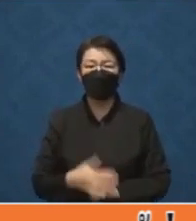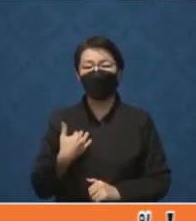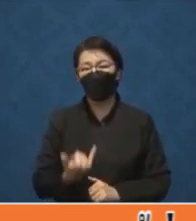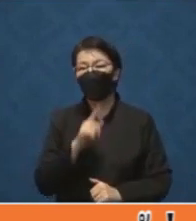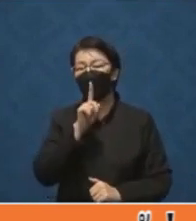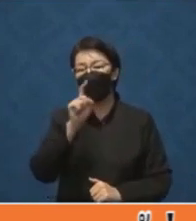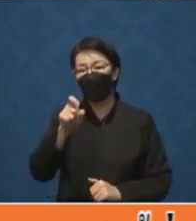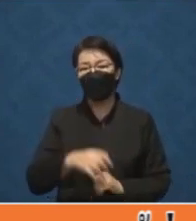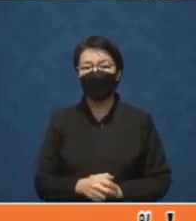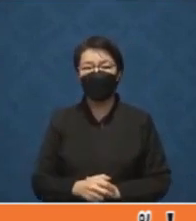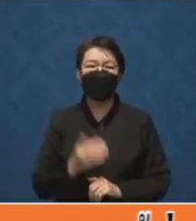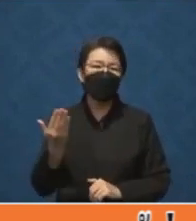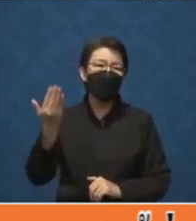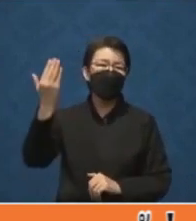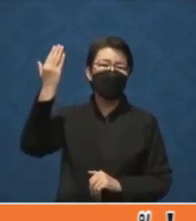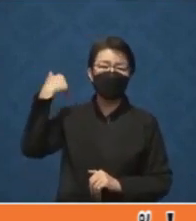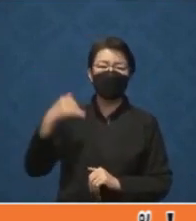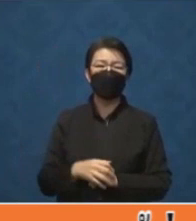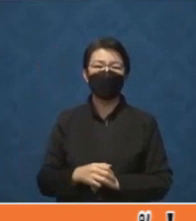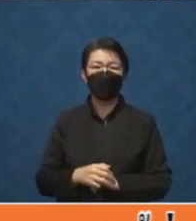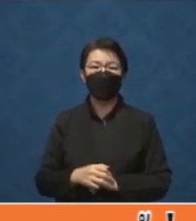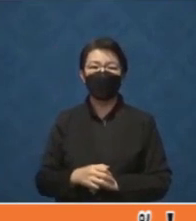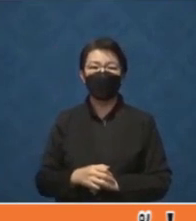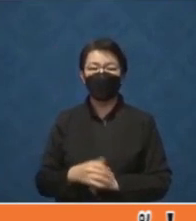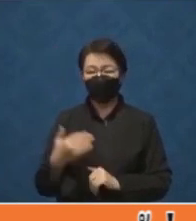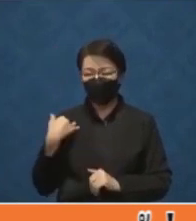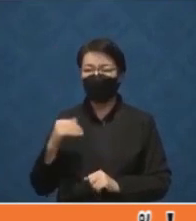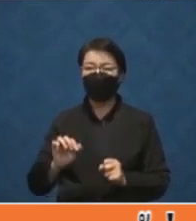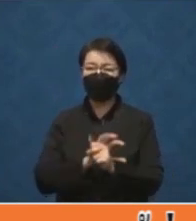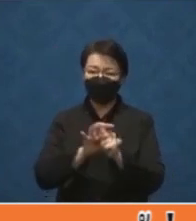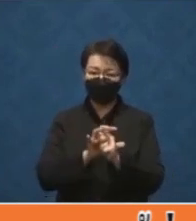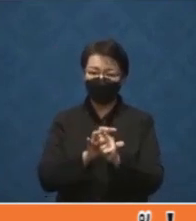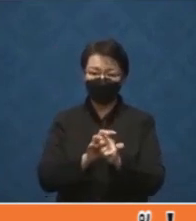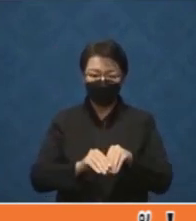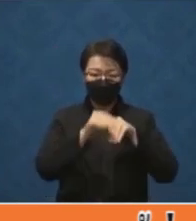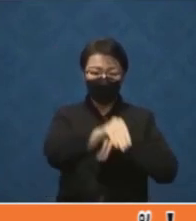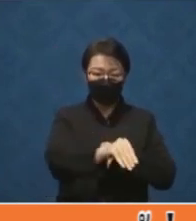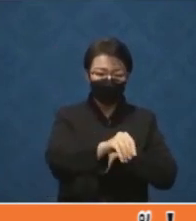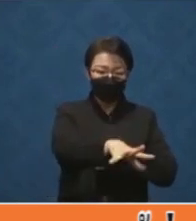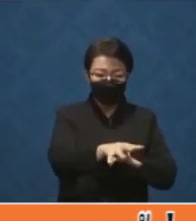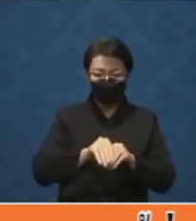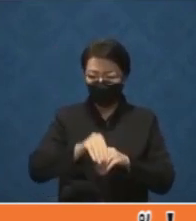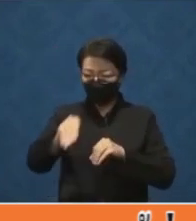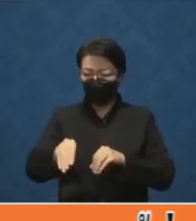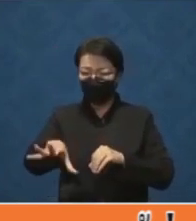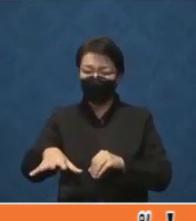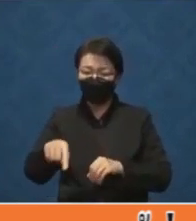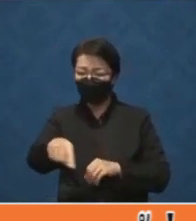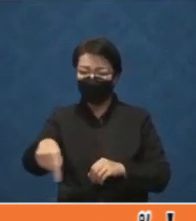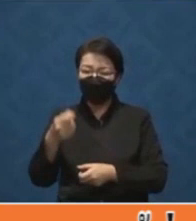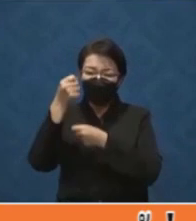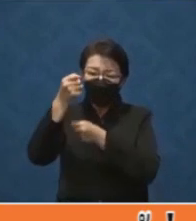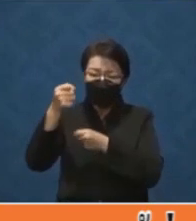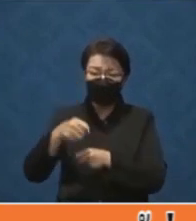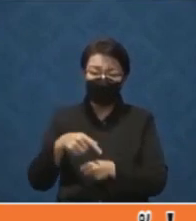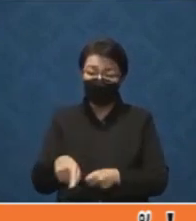ามว่าที่ผ่านมาเราพบคลัสเตอร์หรือการแพร่กระจายโควิดของคนที่ออกมาชุมนุมมากแค่ไหนเท่าที่ผมทราบ